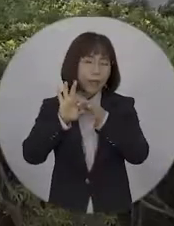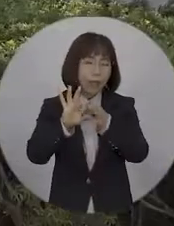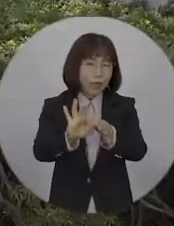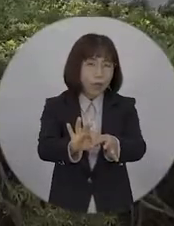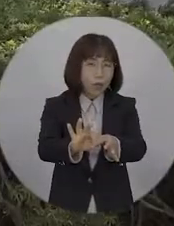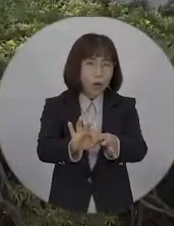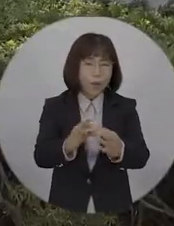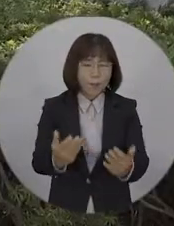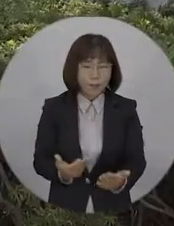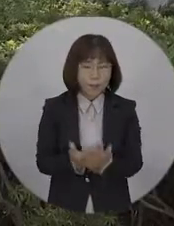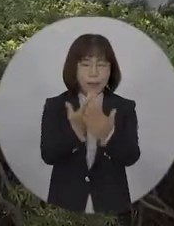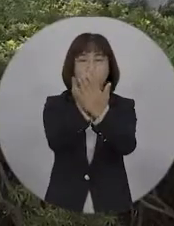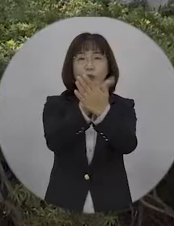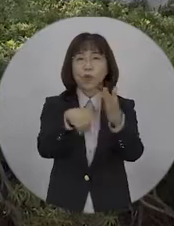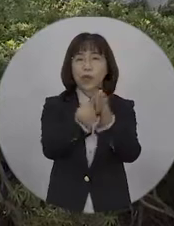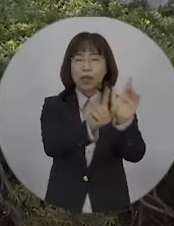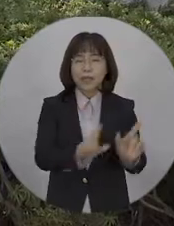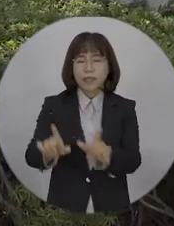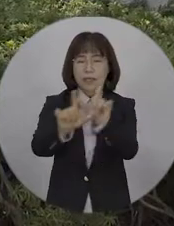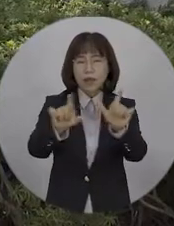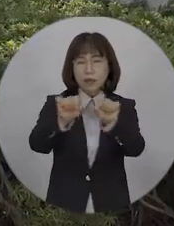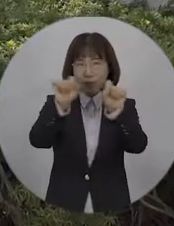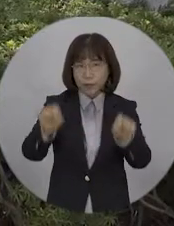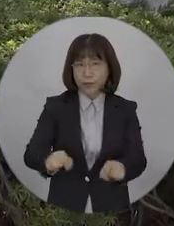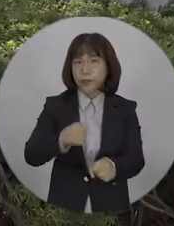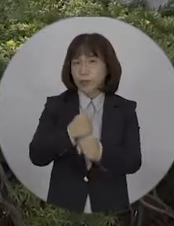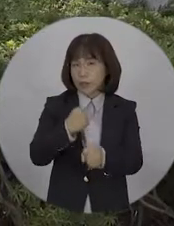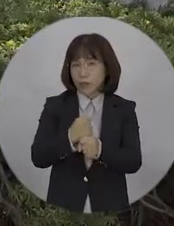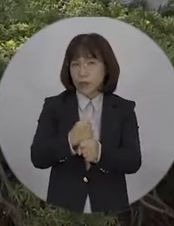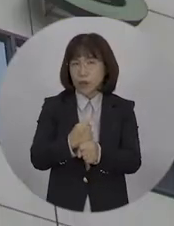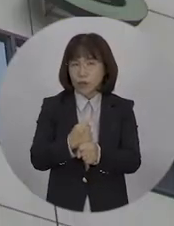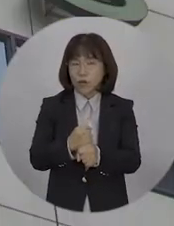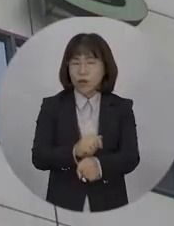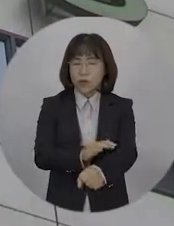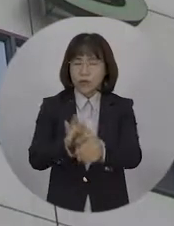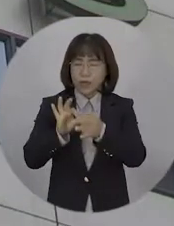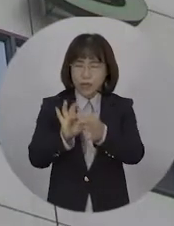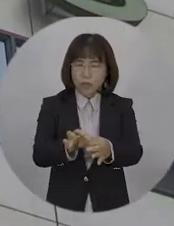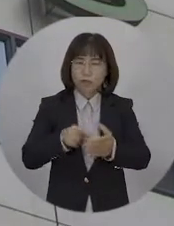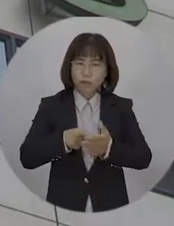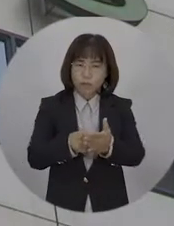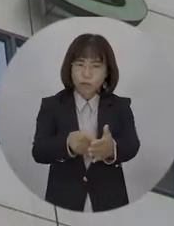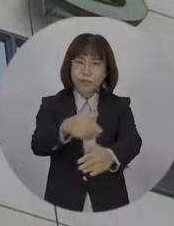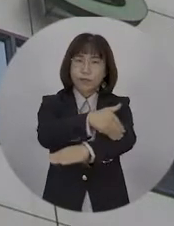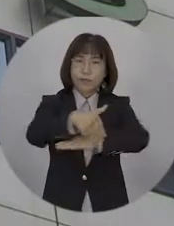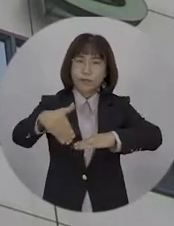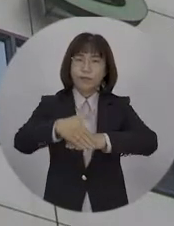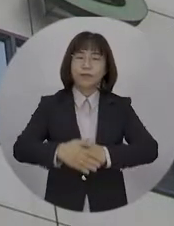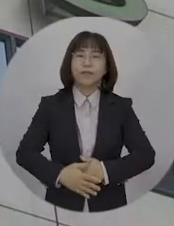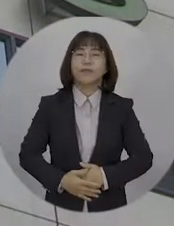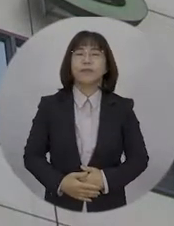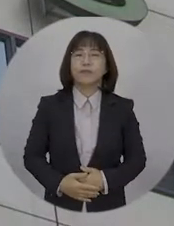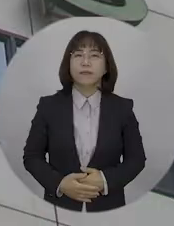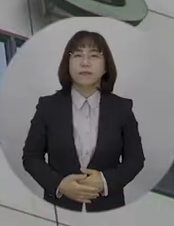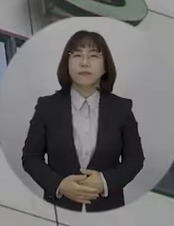균형 발전을 위해 지속적인 생활 인프라를 확충하고 사람 중심의 도시 정책을 추진해 나갈 계획입니다.